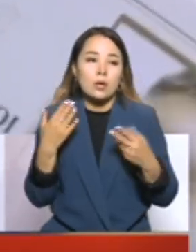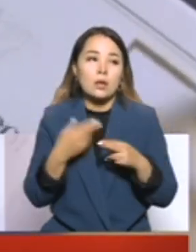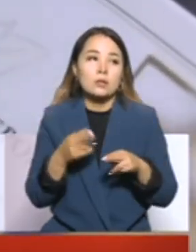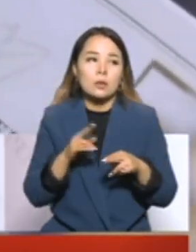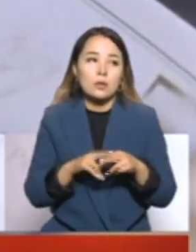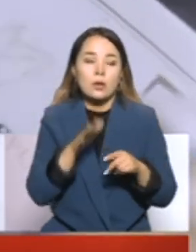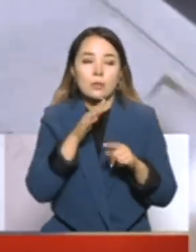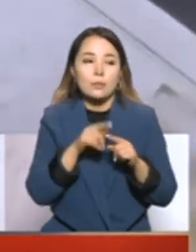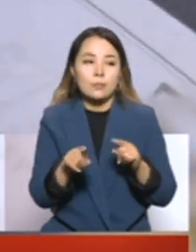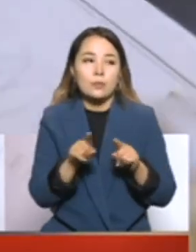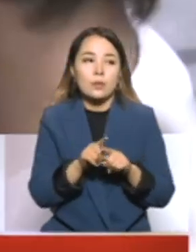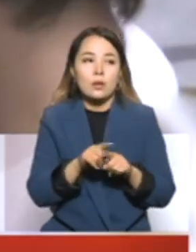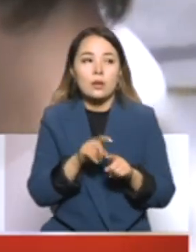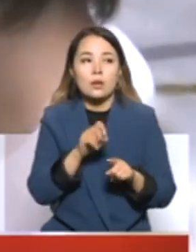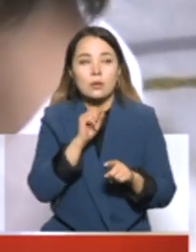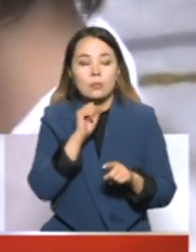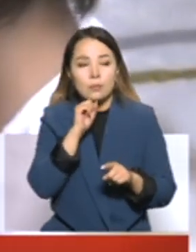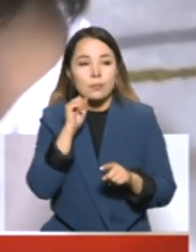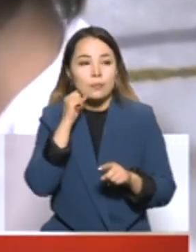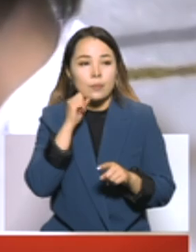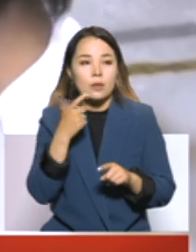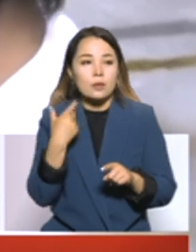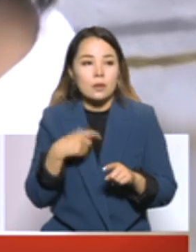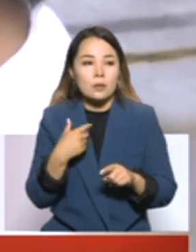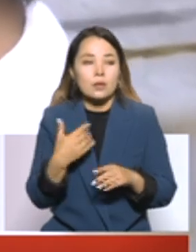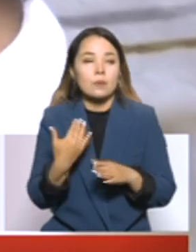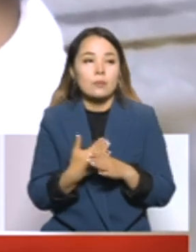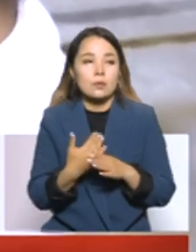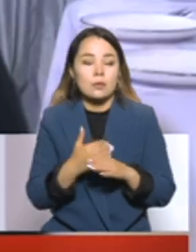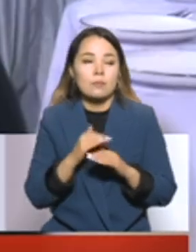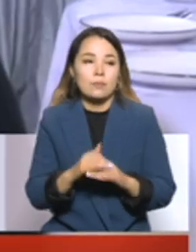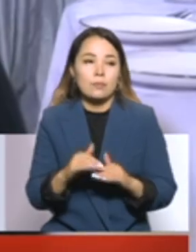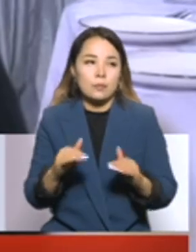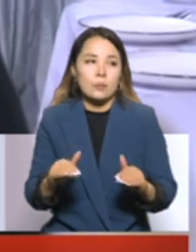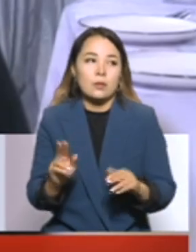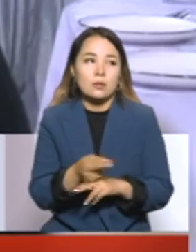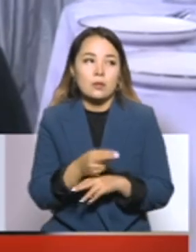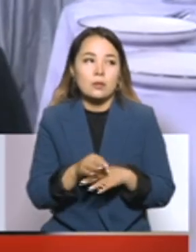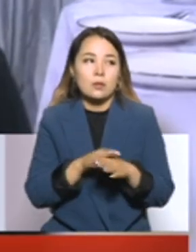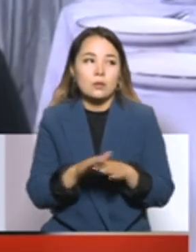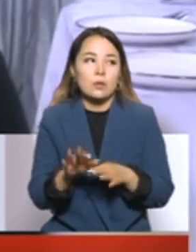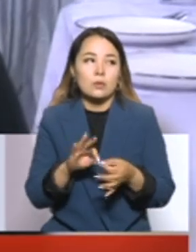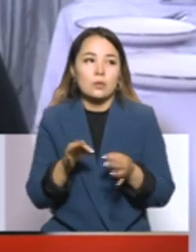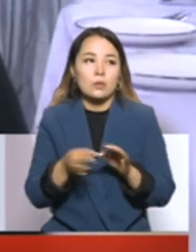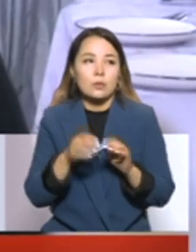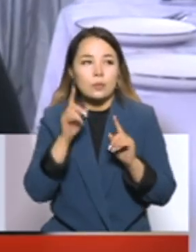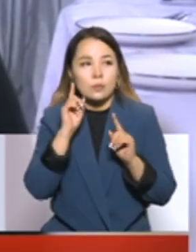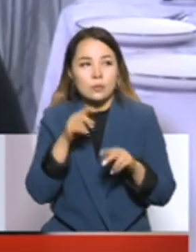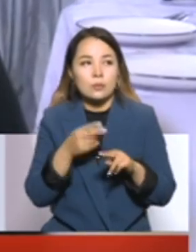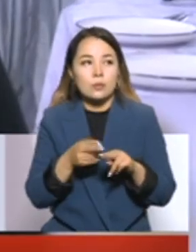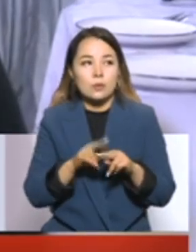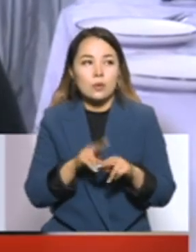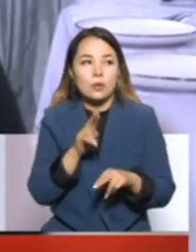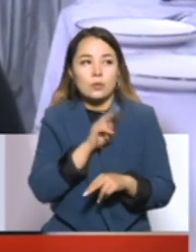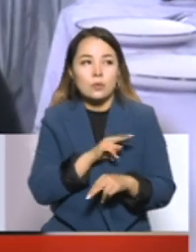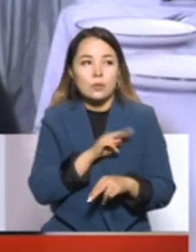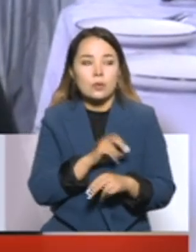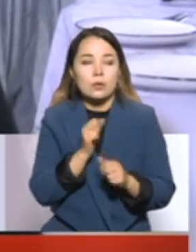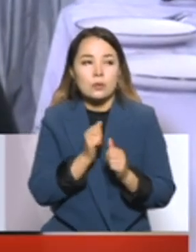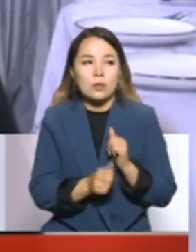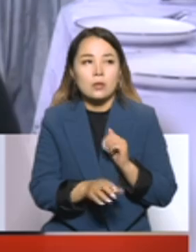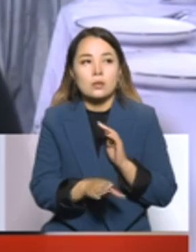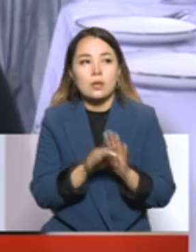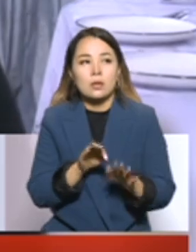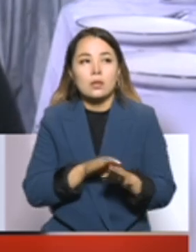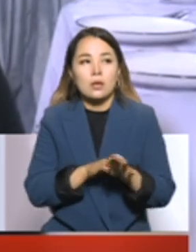моменттерде ата мен енем көмектесті мен бала тәрбиесіне. Әр жұмыстың өз қиындығы болады, бірақ осы жолды